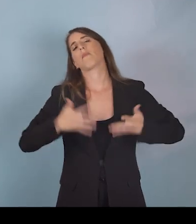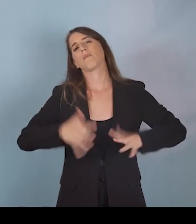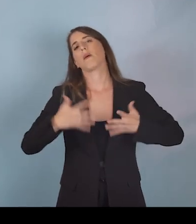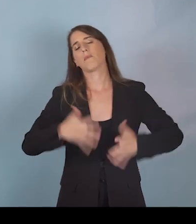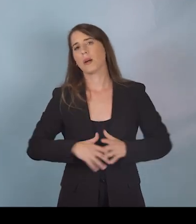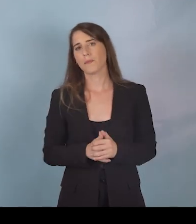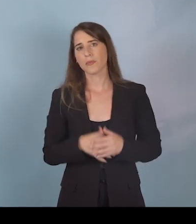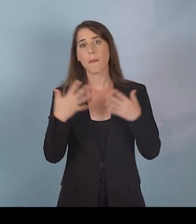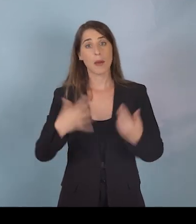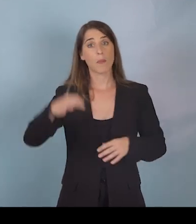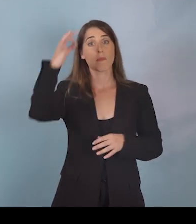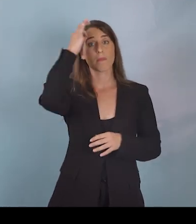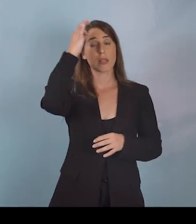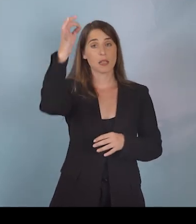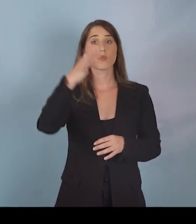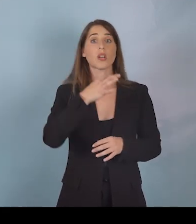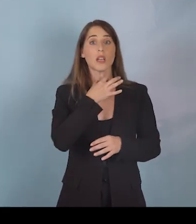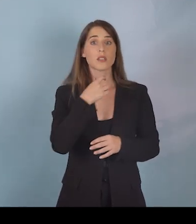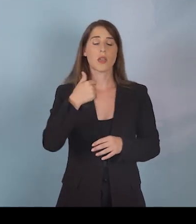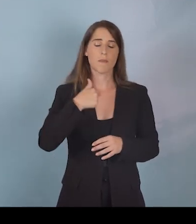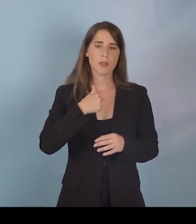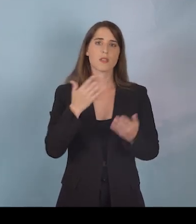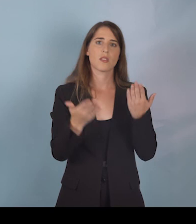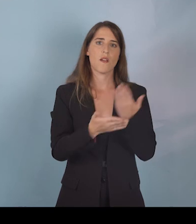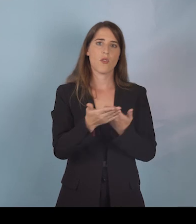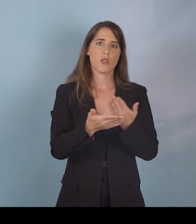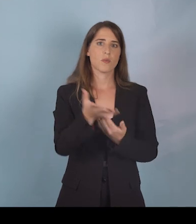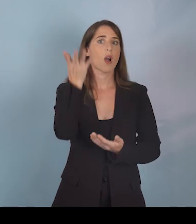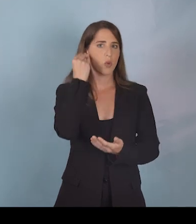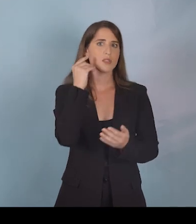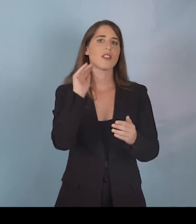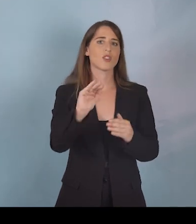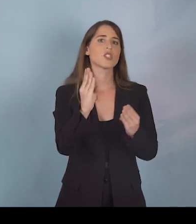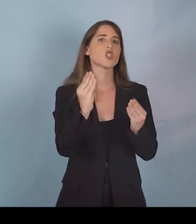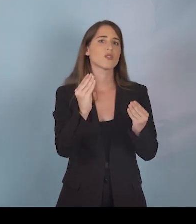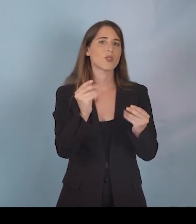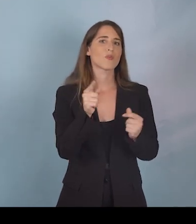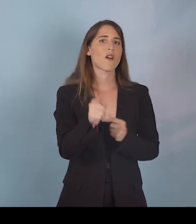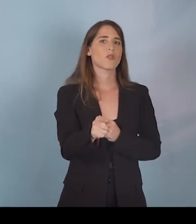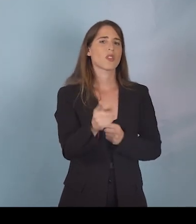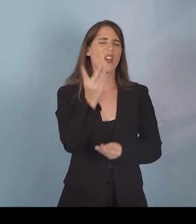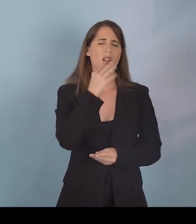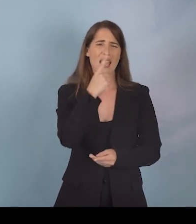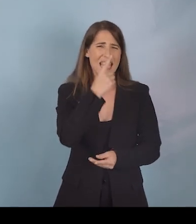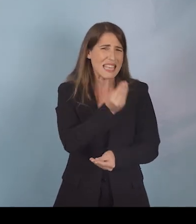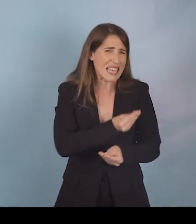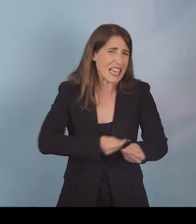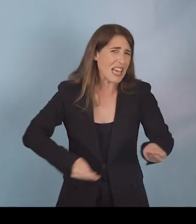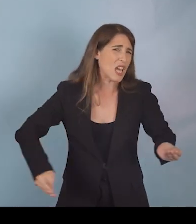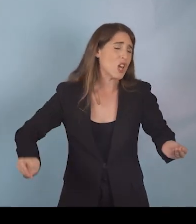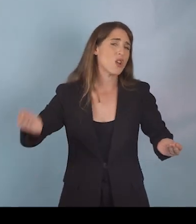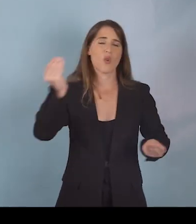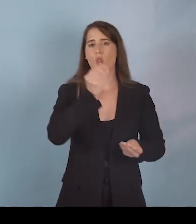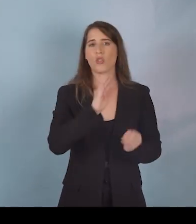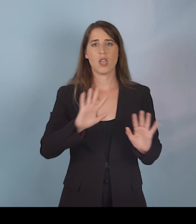πρακτικές που είπατε, οι κακοποιητικές πρακτικές, συμβαίνουν, μπορώ να το επιβεβαιώσω, σίγουρα στη χώρα μας. Δηλαδή, έχουμε